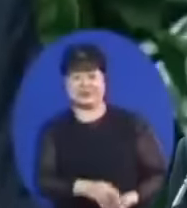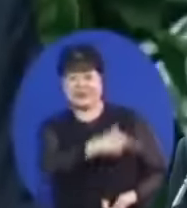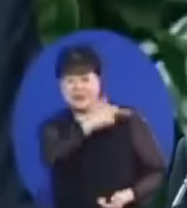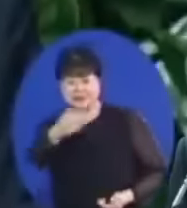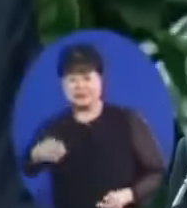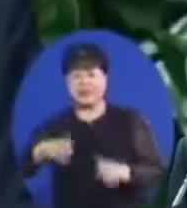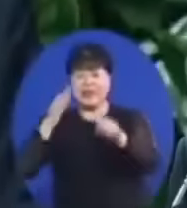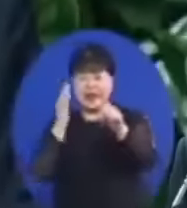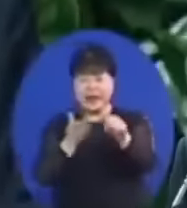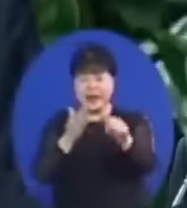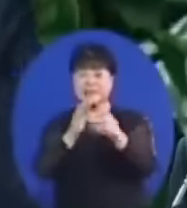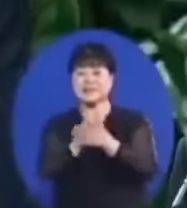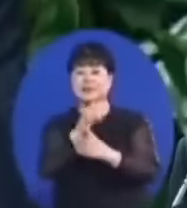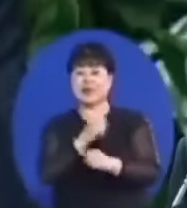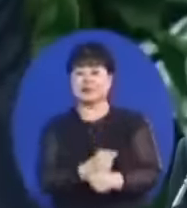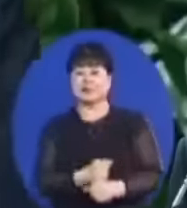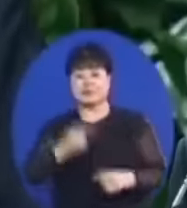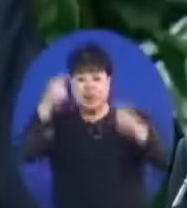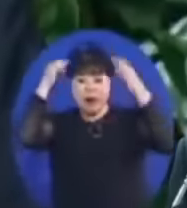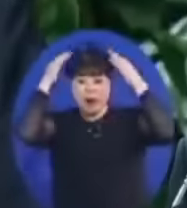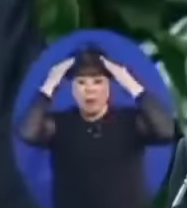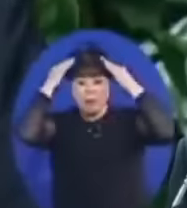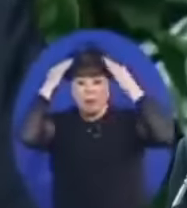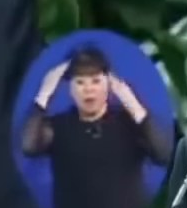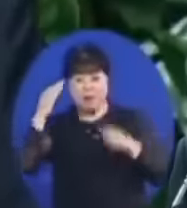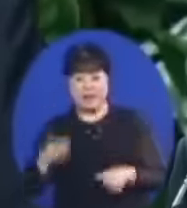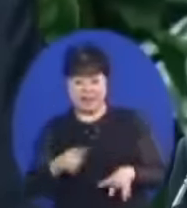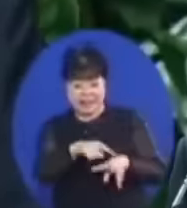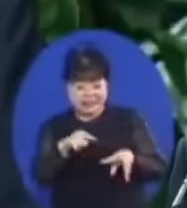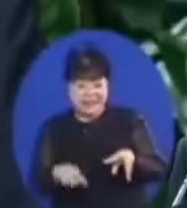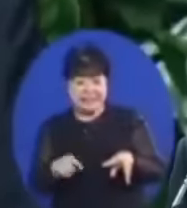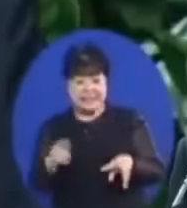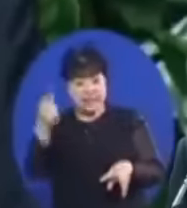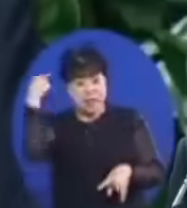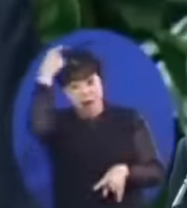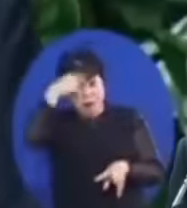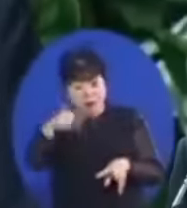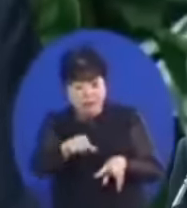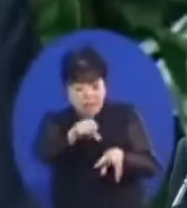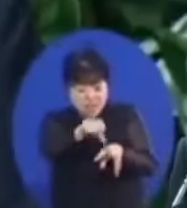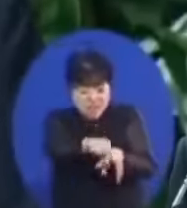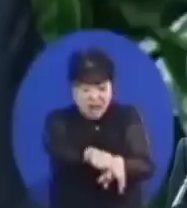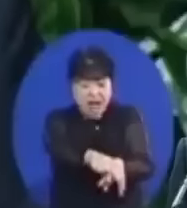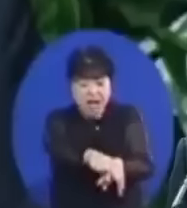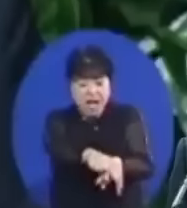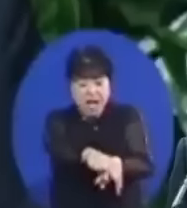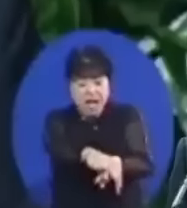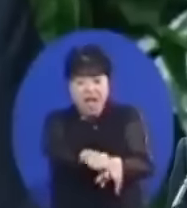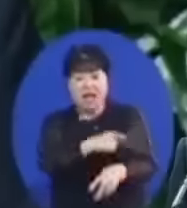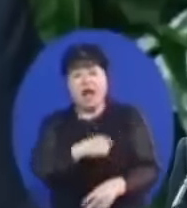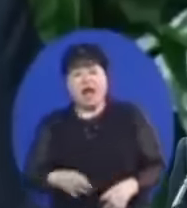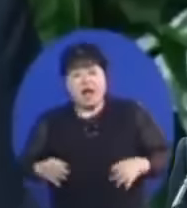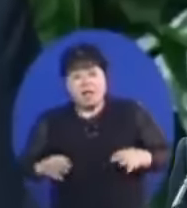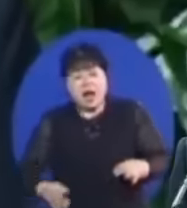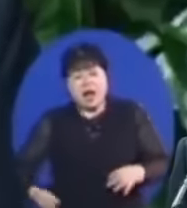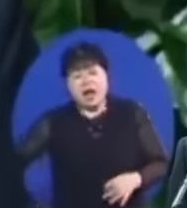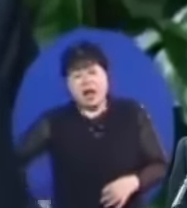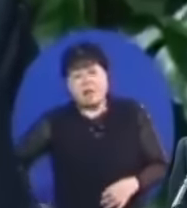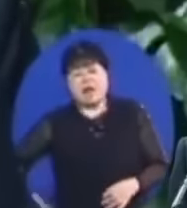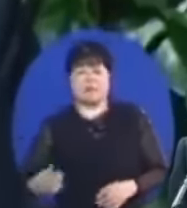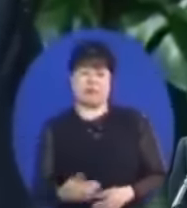얼마나 간절히 기도했는지 머리가 다리 사이로 들어갔다는 것입니다. 호함을 치니까 배가 배가죽이 등에 붙지